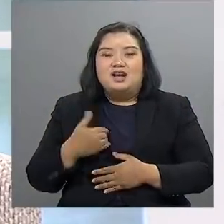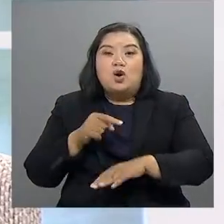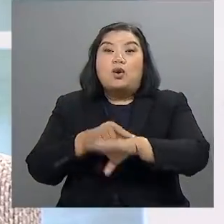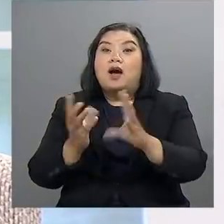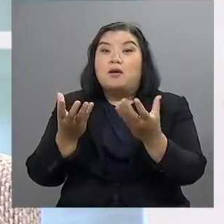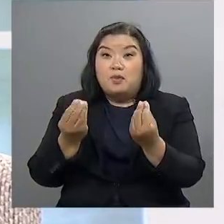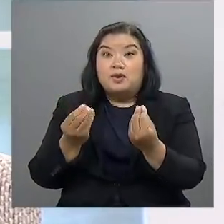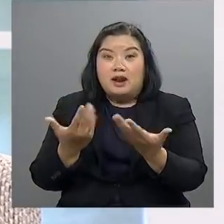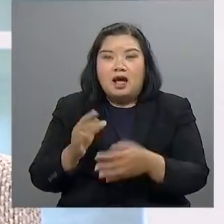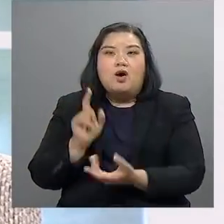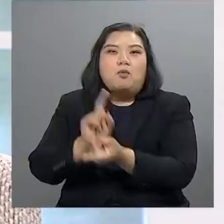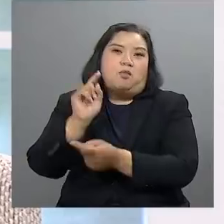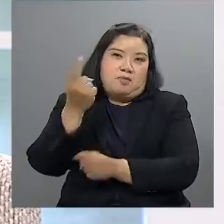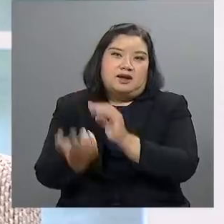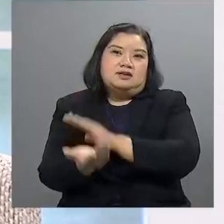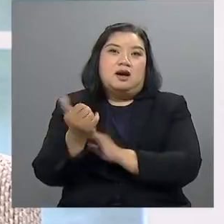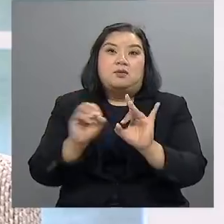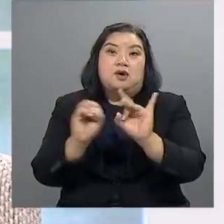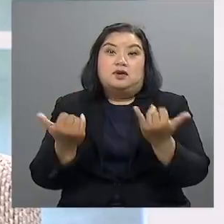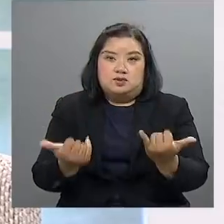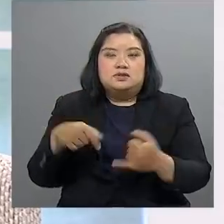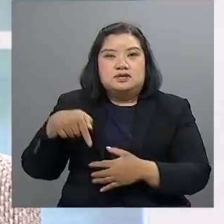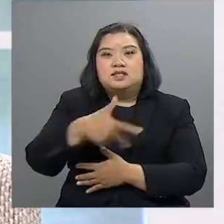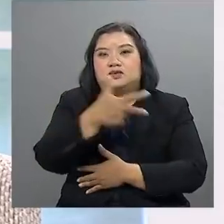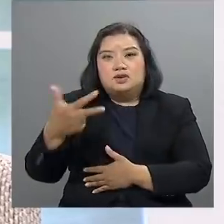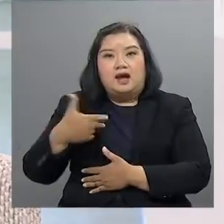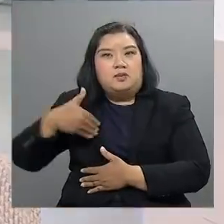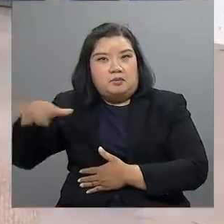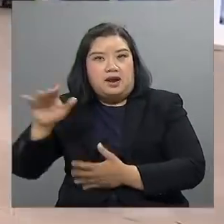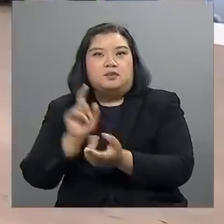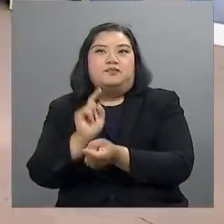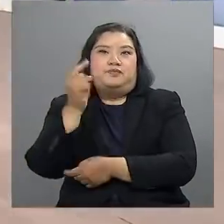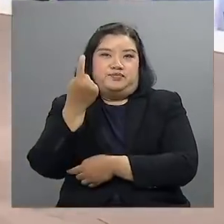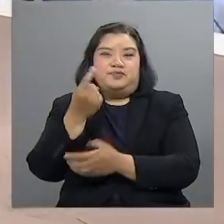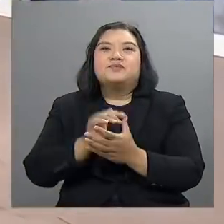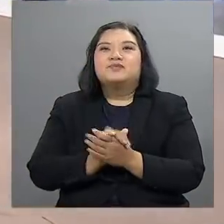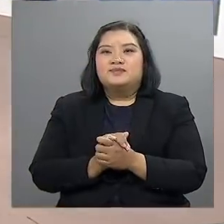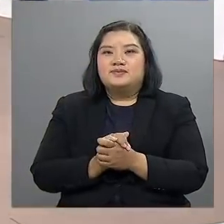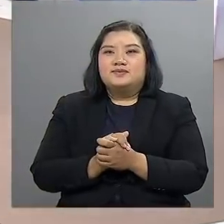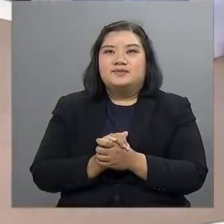อกัน 8:00 น.ทางช่องไทย PBS ลากันไปก่อนนะครับสวัสดีครับ สวัสดีค่ะ